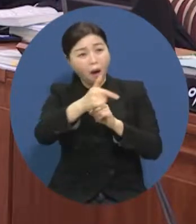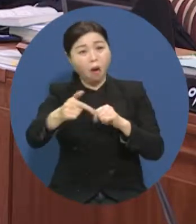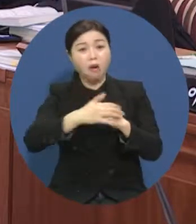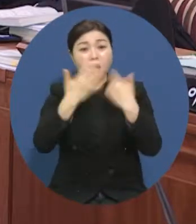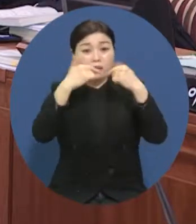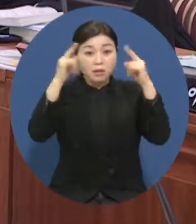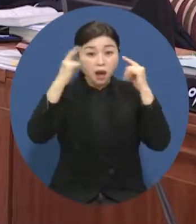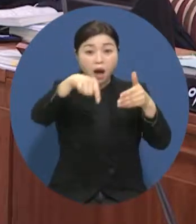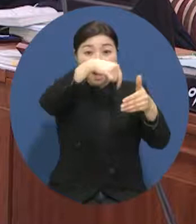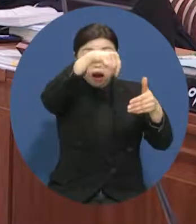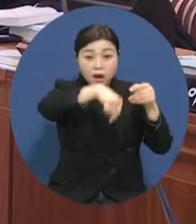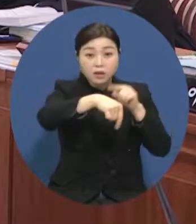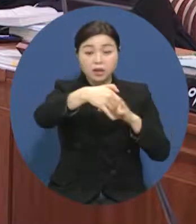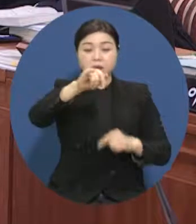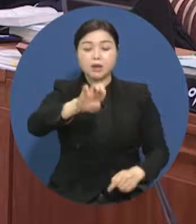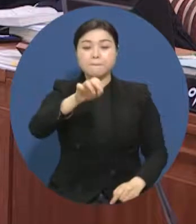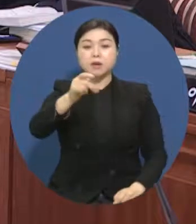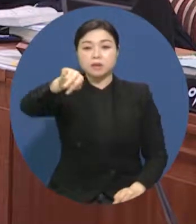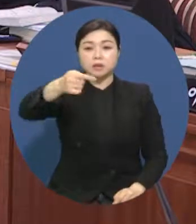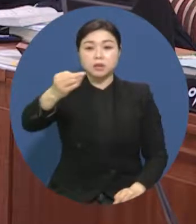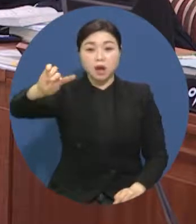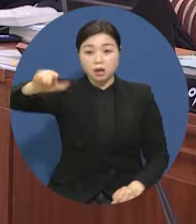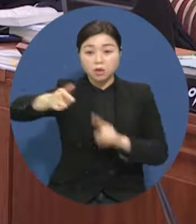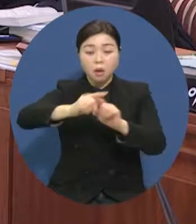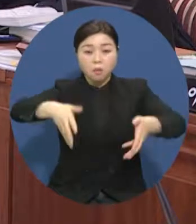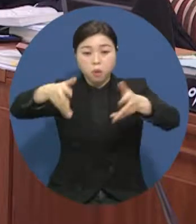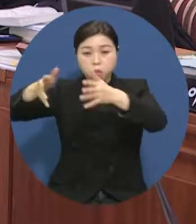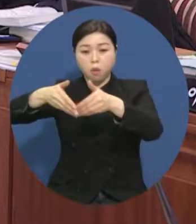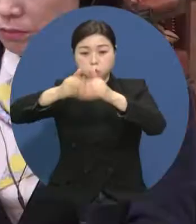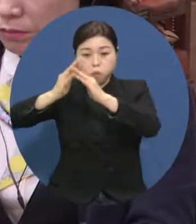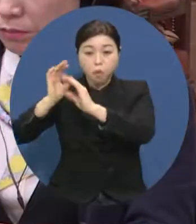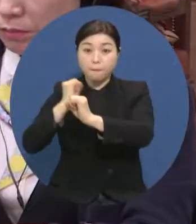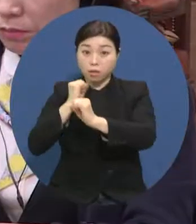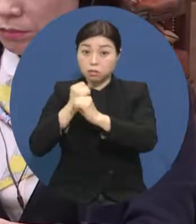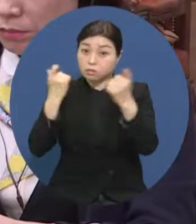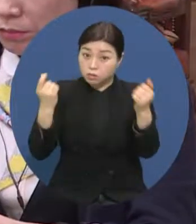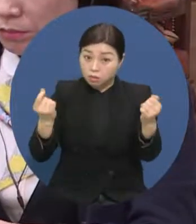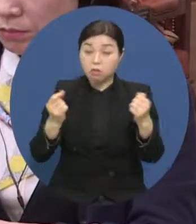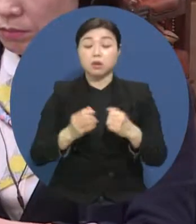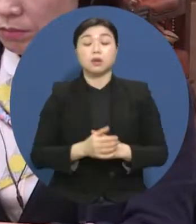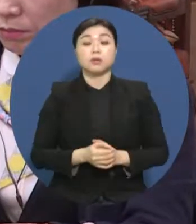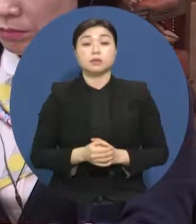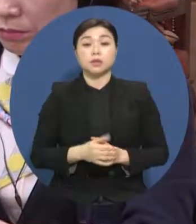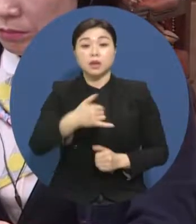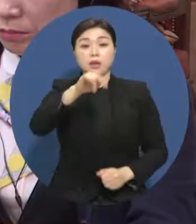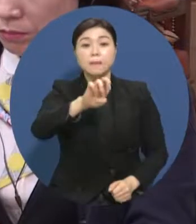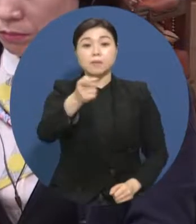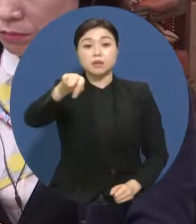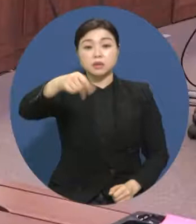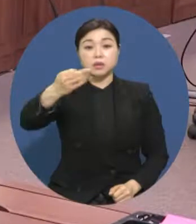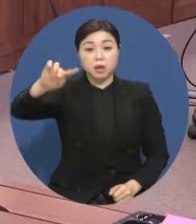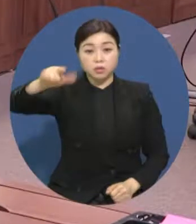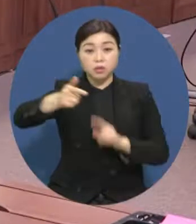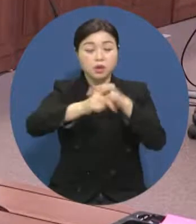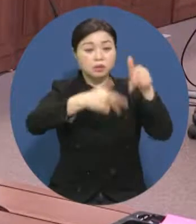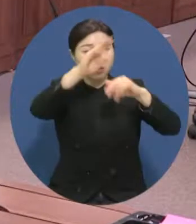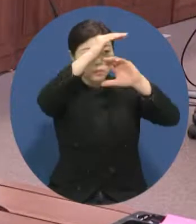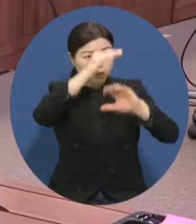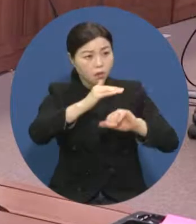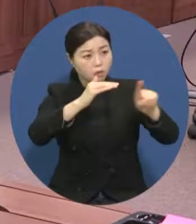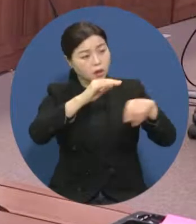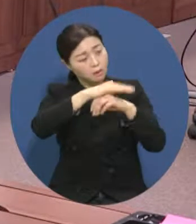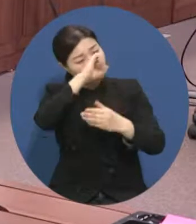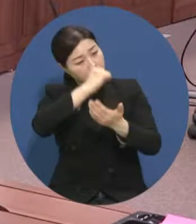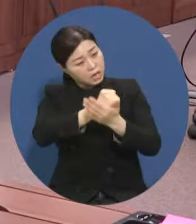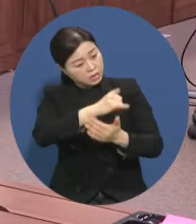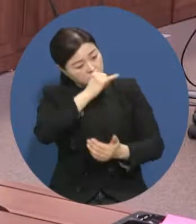캠퍼스 타운을 보면 지금 뭐 하는 형식이 되는 거잖아요. 캠퍼스 타운 사업 내용이 적절한가에